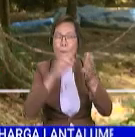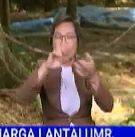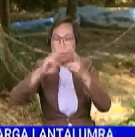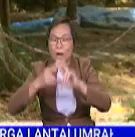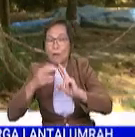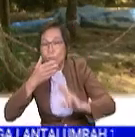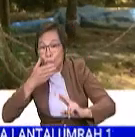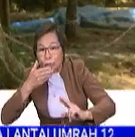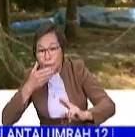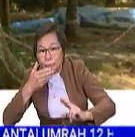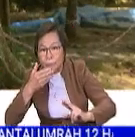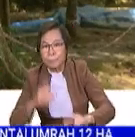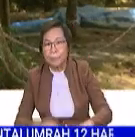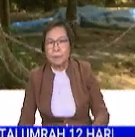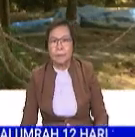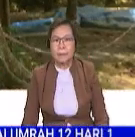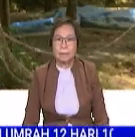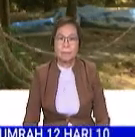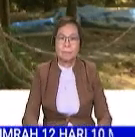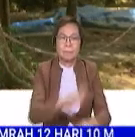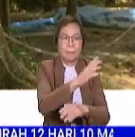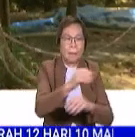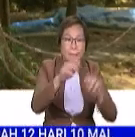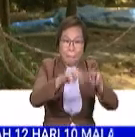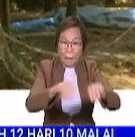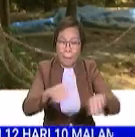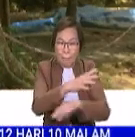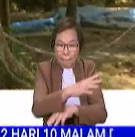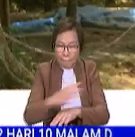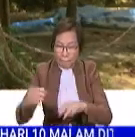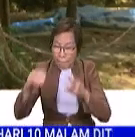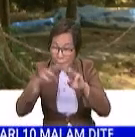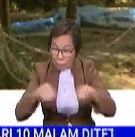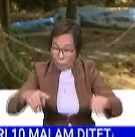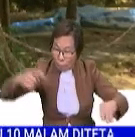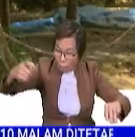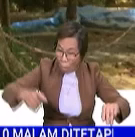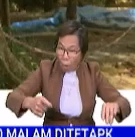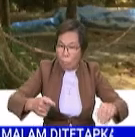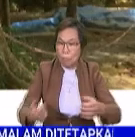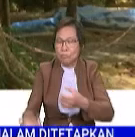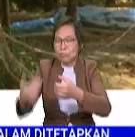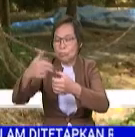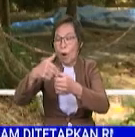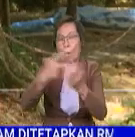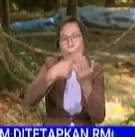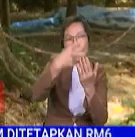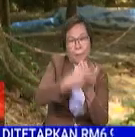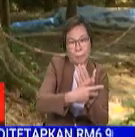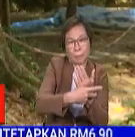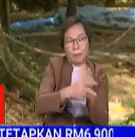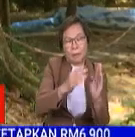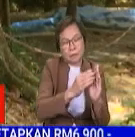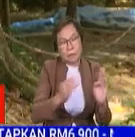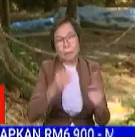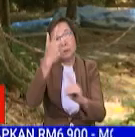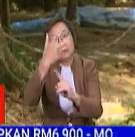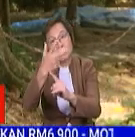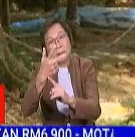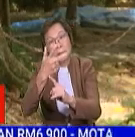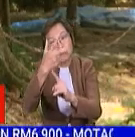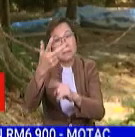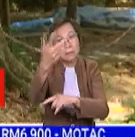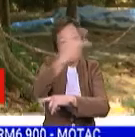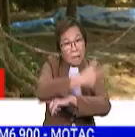component Raka mudah dan juga apel aja pelajaran yg diwajibkan untuk menyertai program ini selama tiga hitunglah